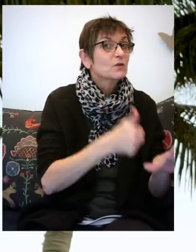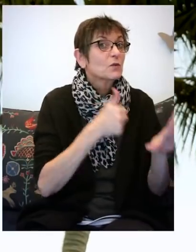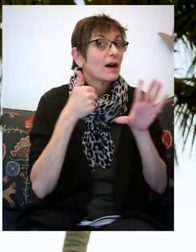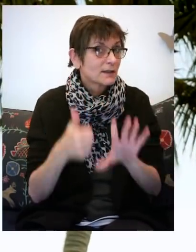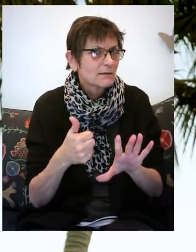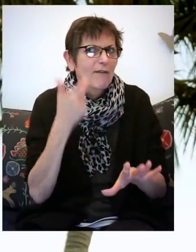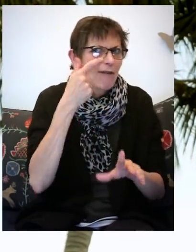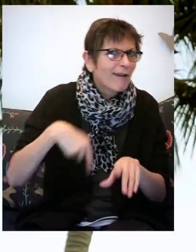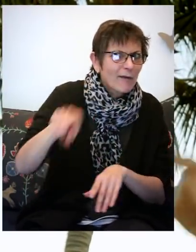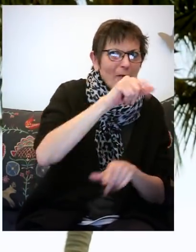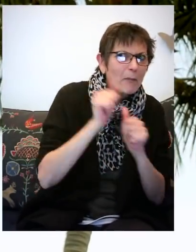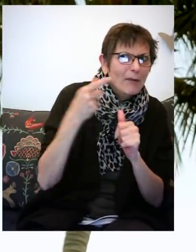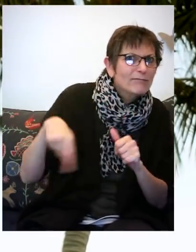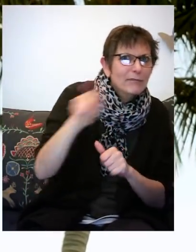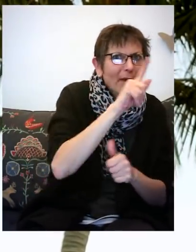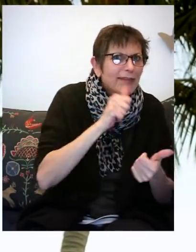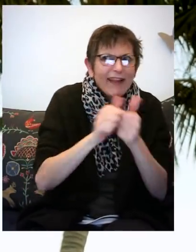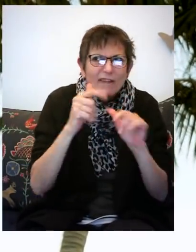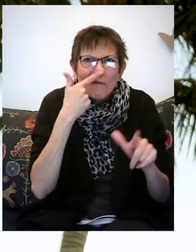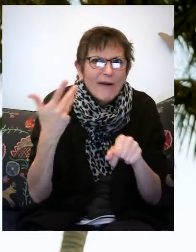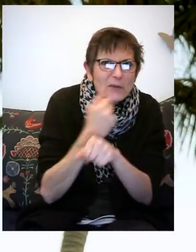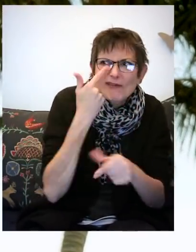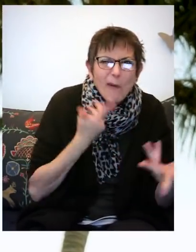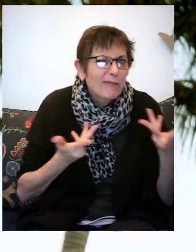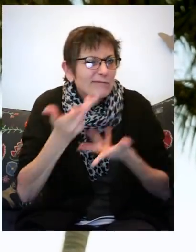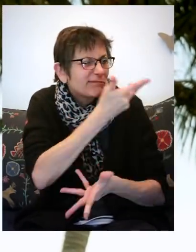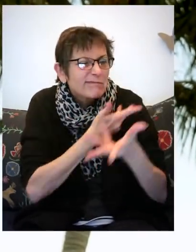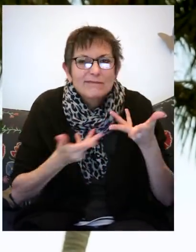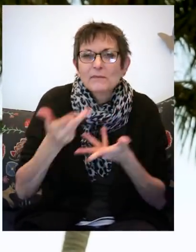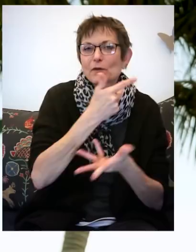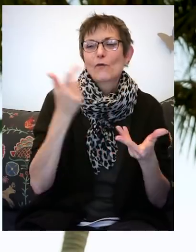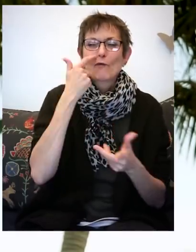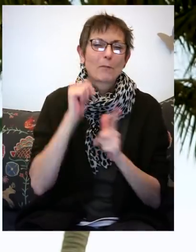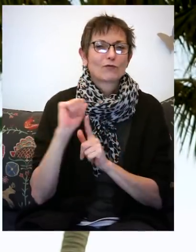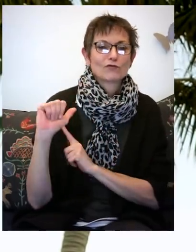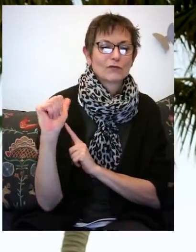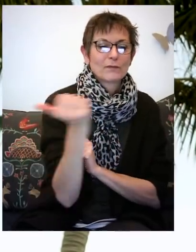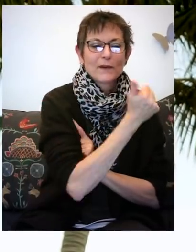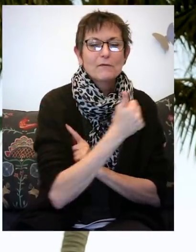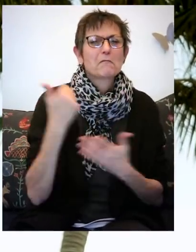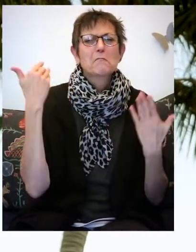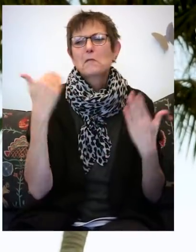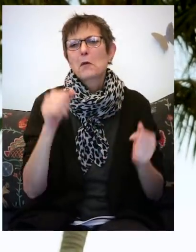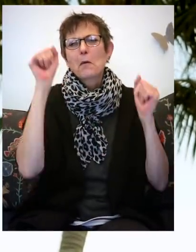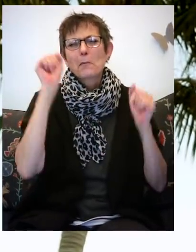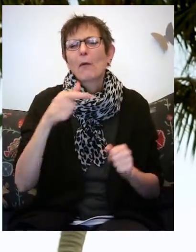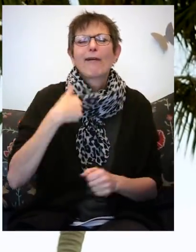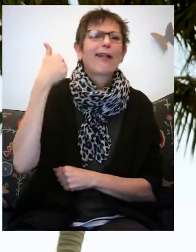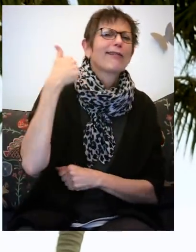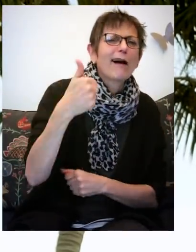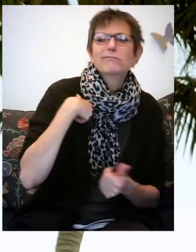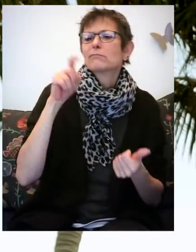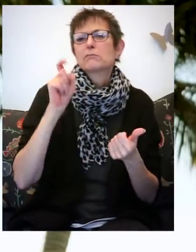chacun d'entre nous. Likez, abonnez-vous, partagez cette vidéo et n'oubliez pas d'utiliser Ecosia pour planter des arbres en faisant vos petites recherches et n'oubliez pas la phrase que disait